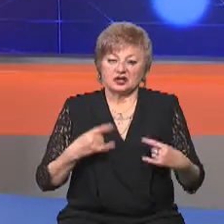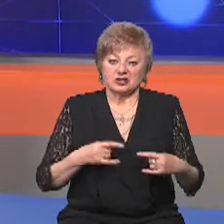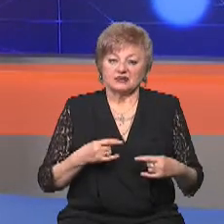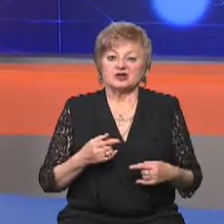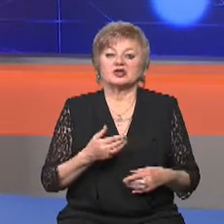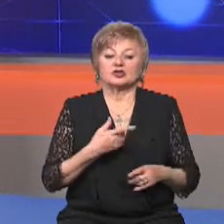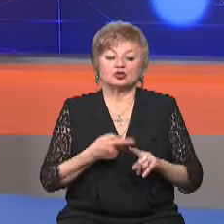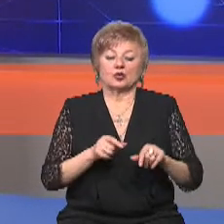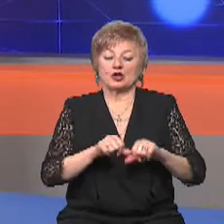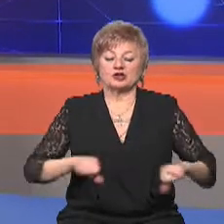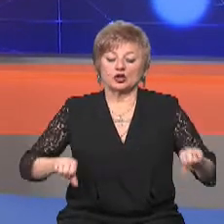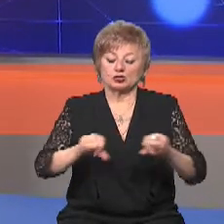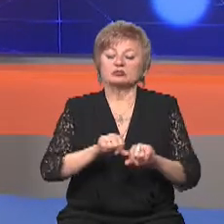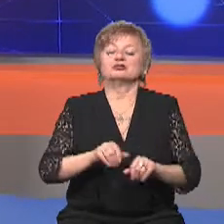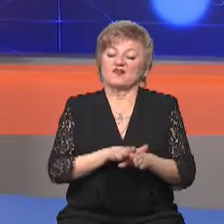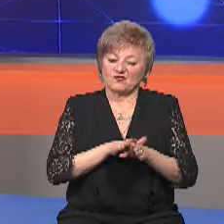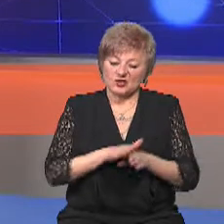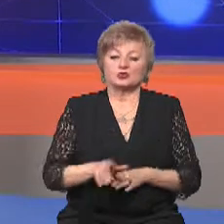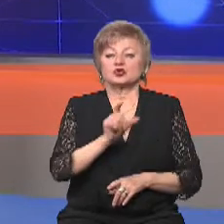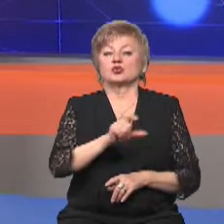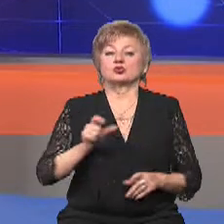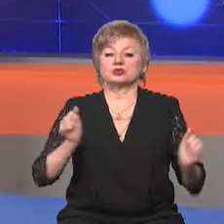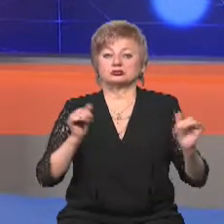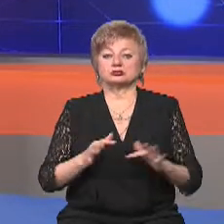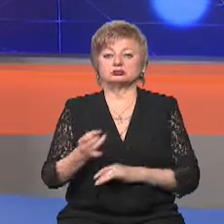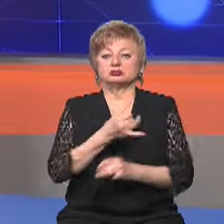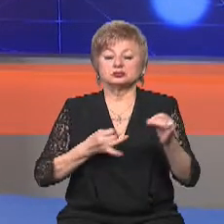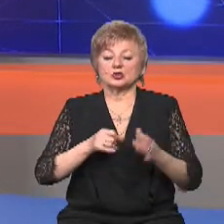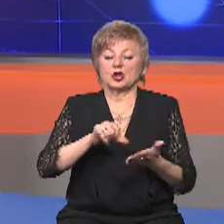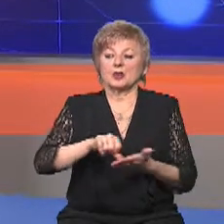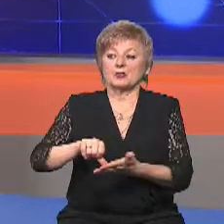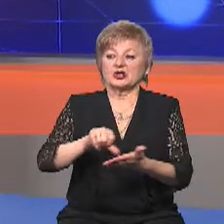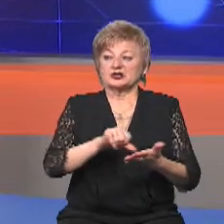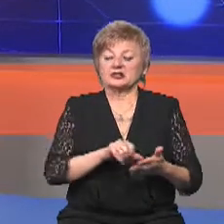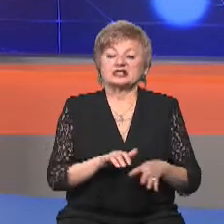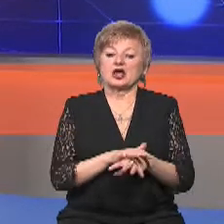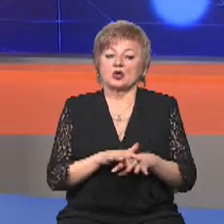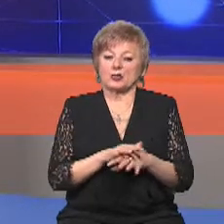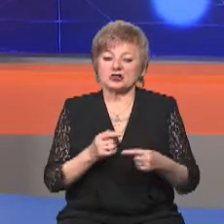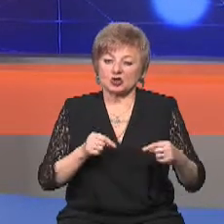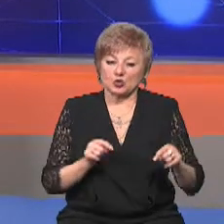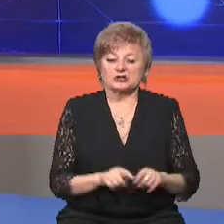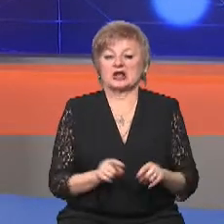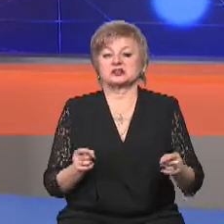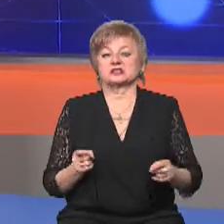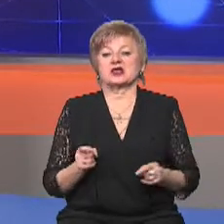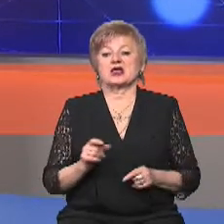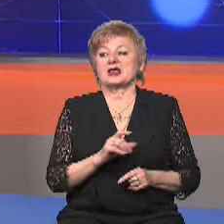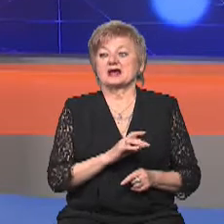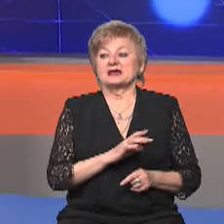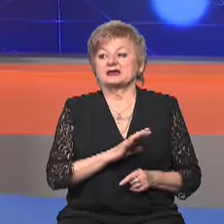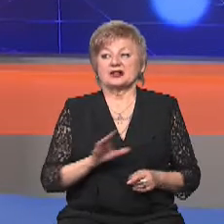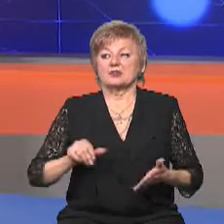цей круглий стіл тоді відбувся. Були на ньому представники більше 30 громадських організацій, були, не було